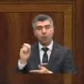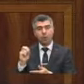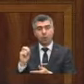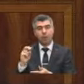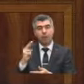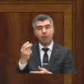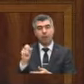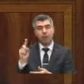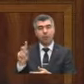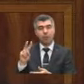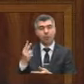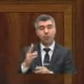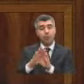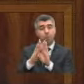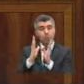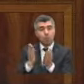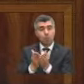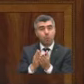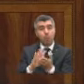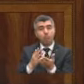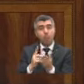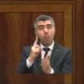2020-2021 ما مجموعه أكثر من